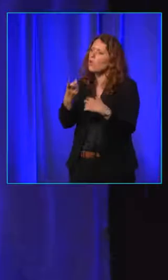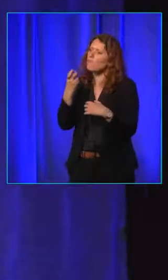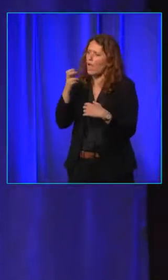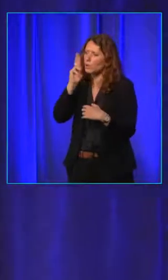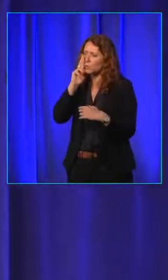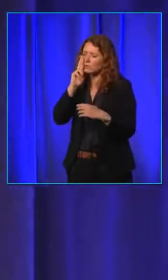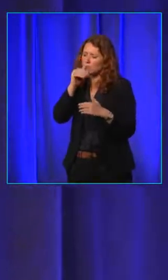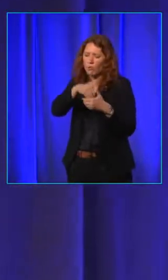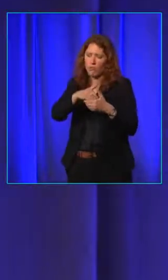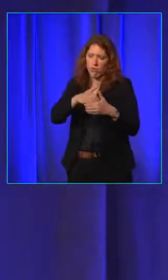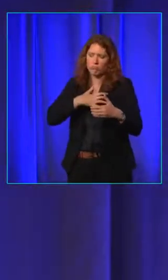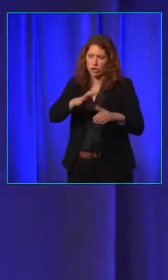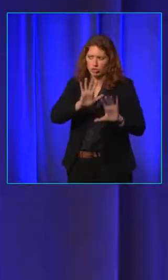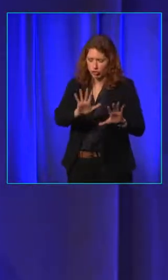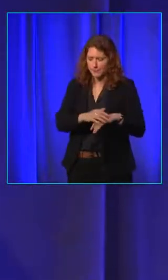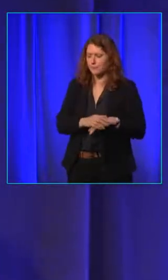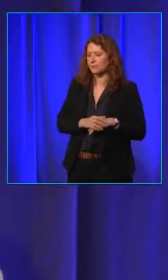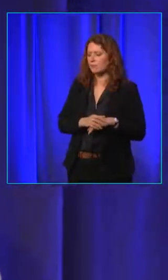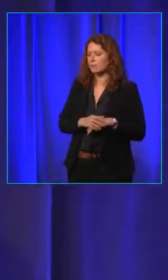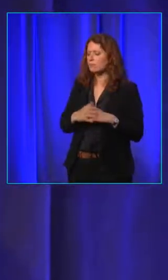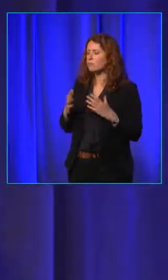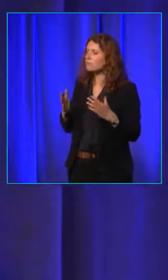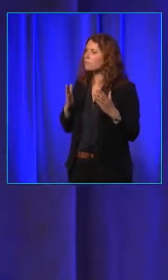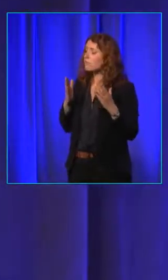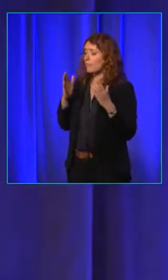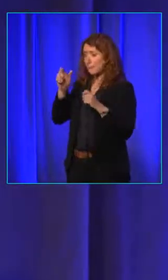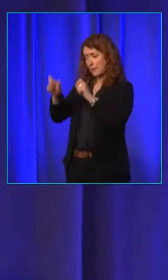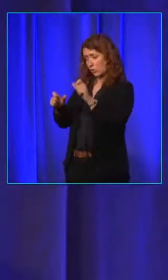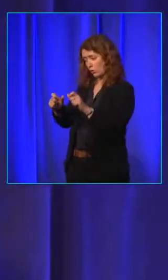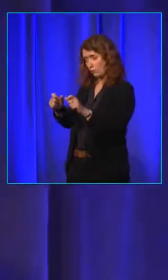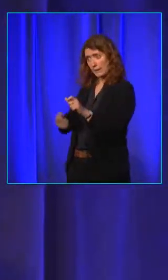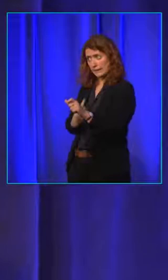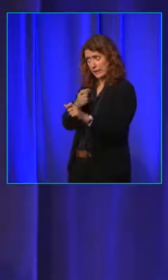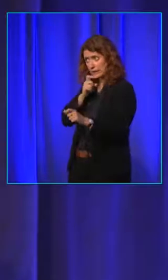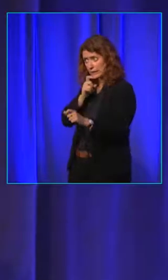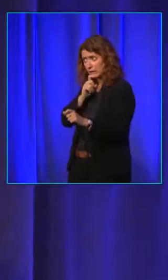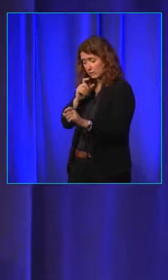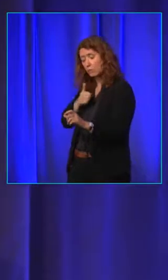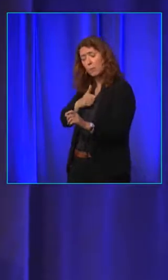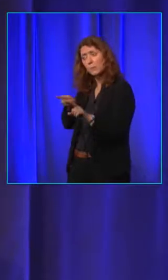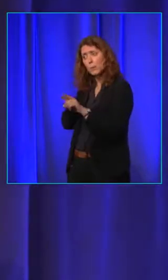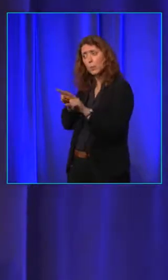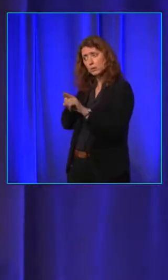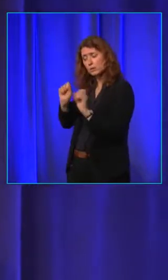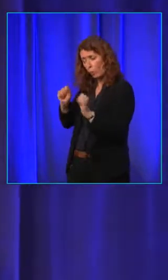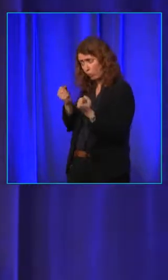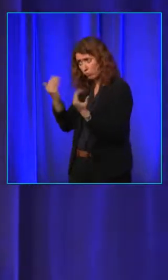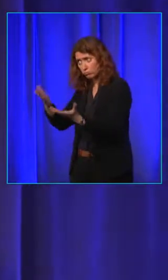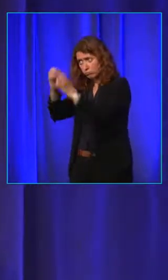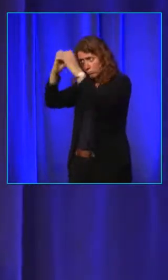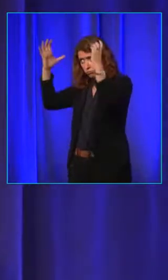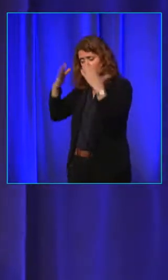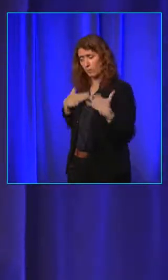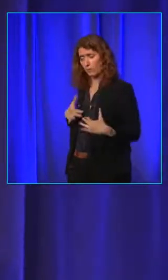instructif. Sur des sportifs non blessés, effectivement, j'utilise aussi la simulation motrice pour renforcer les